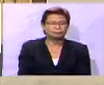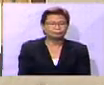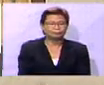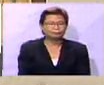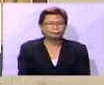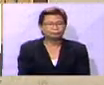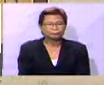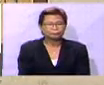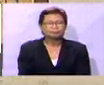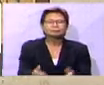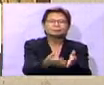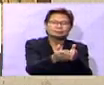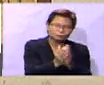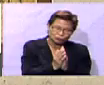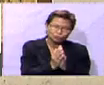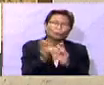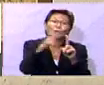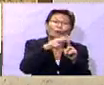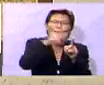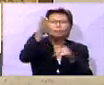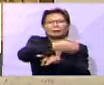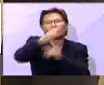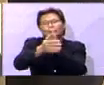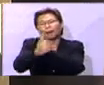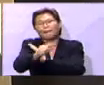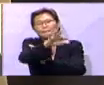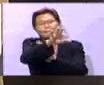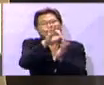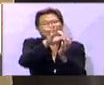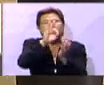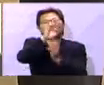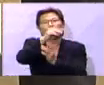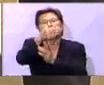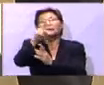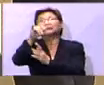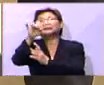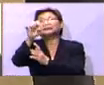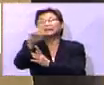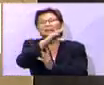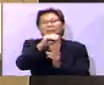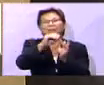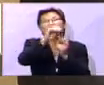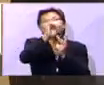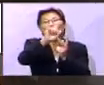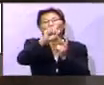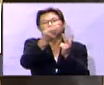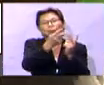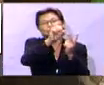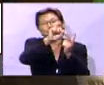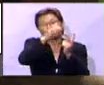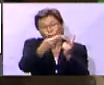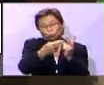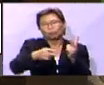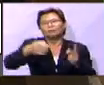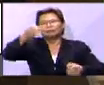kos permohonan adalah Untuk membatalkan kelayakan pelantikan Tan Sri Mohamad Siddiq Hassan dan Tan Sri sauun alasan